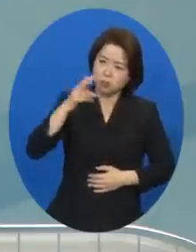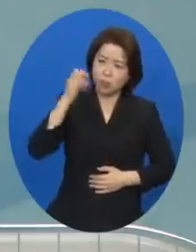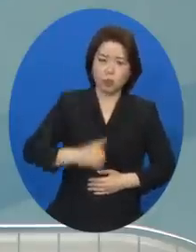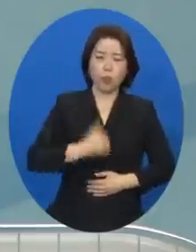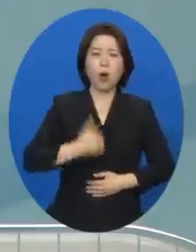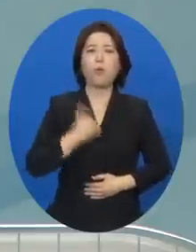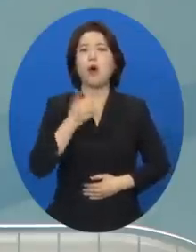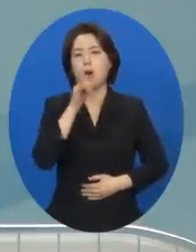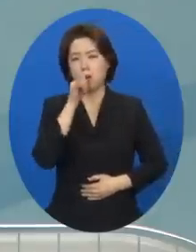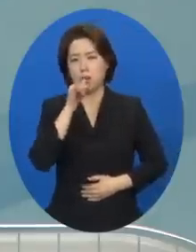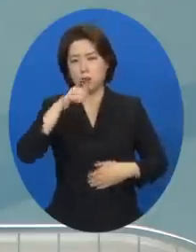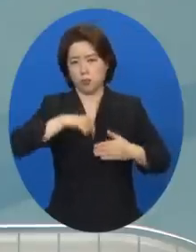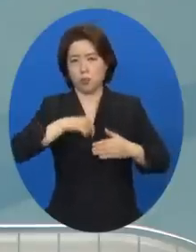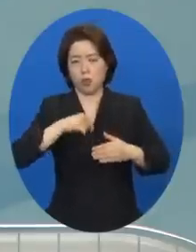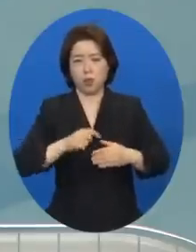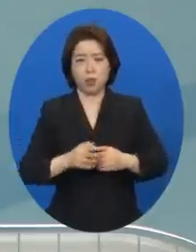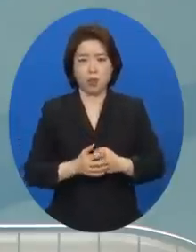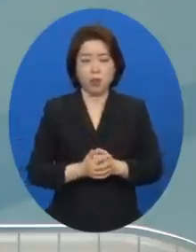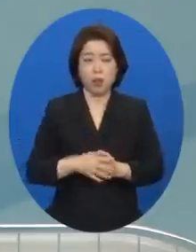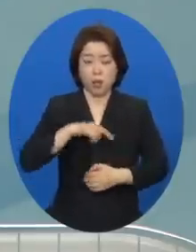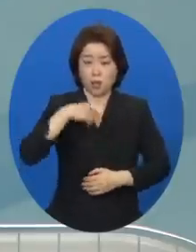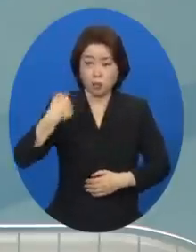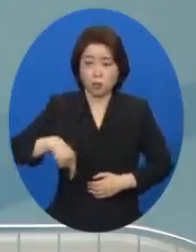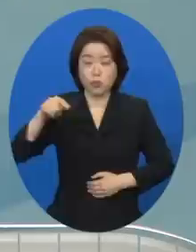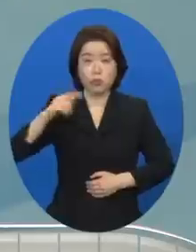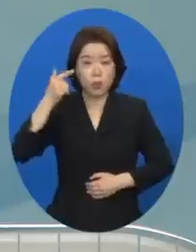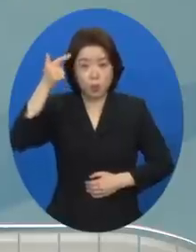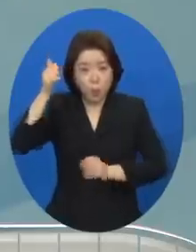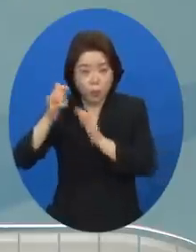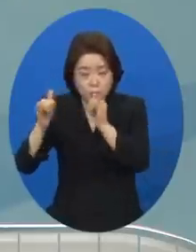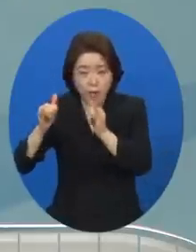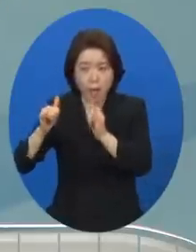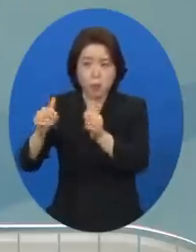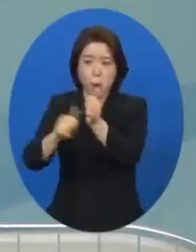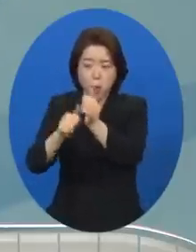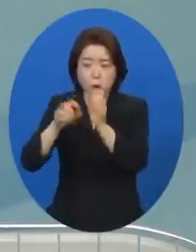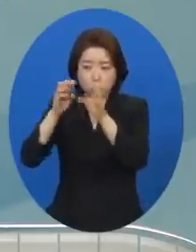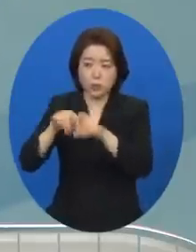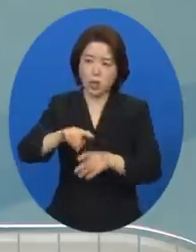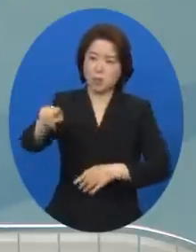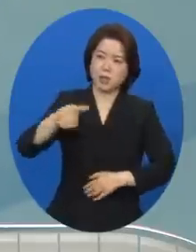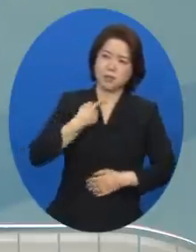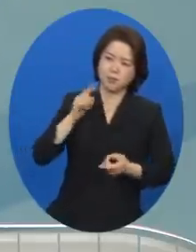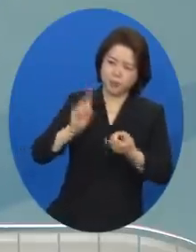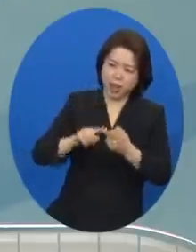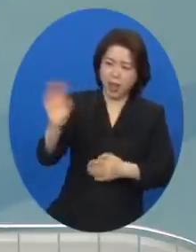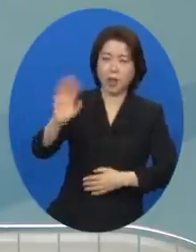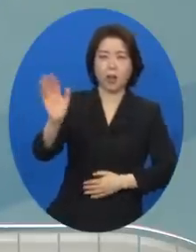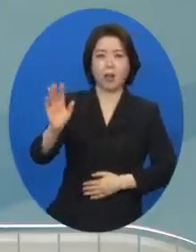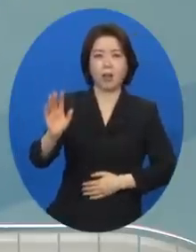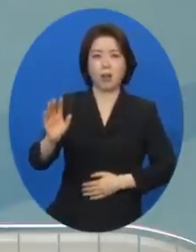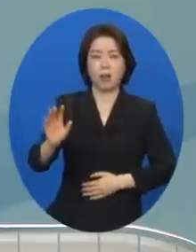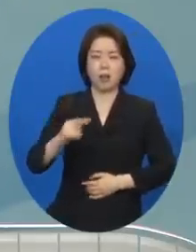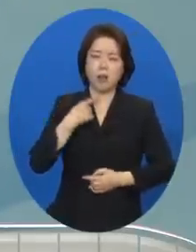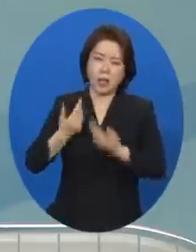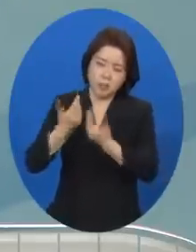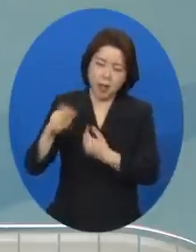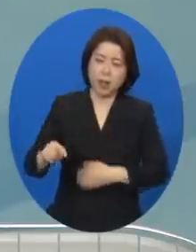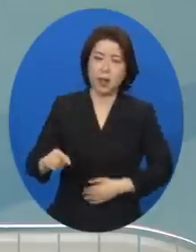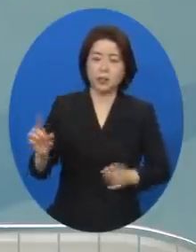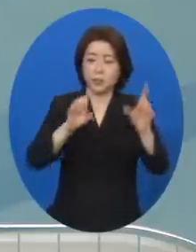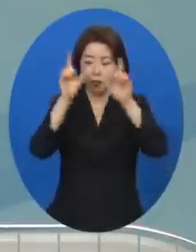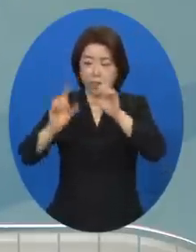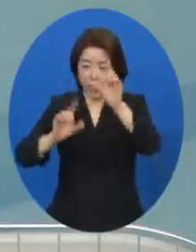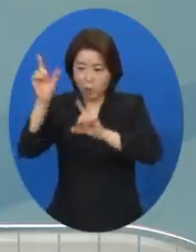나는지 중국에 있는 사역자들에게 마음에 안 들어하는 일이 그들이 살아가는 모습이 도무지